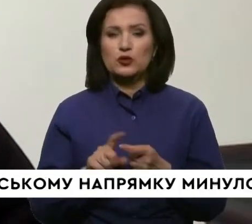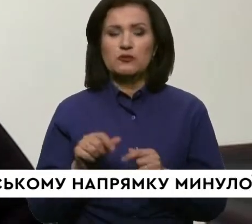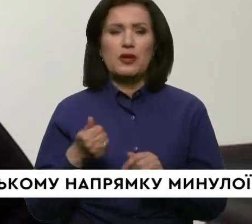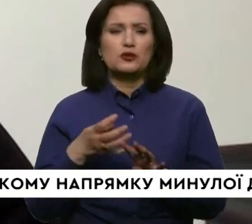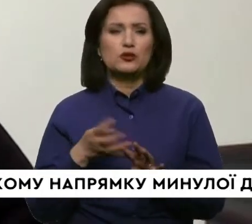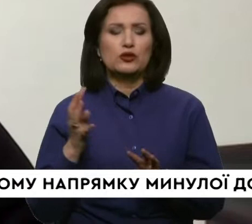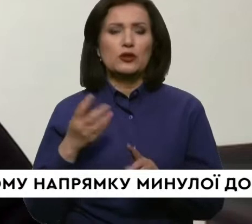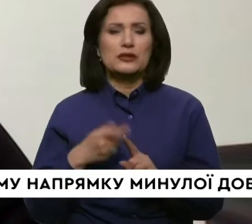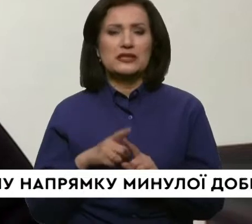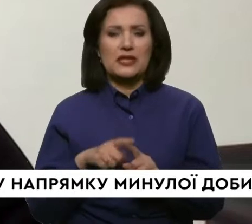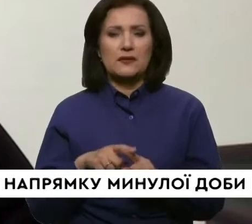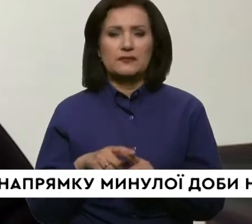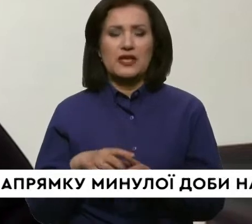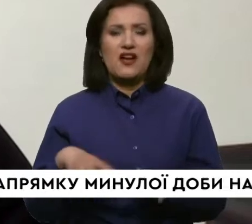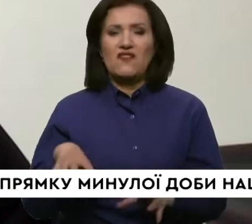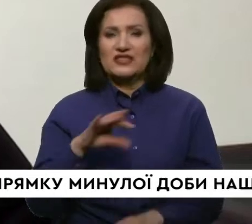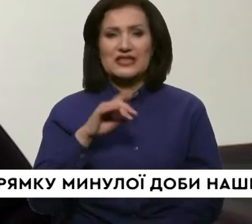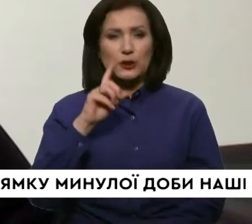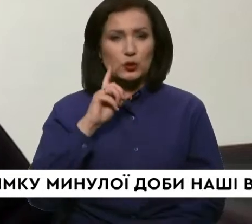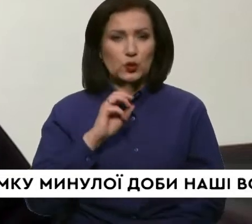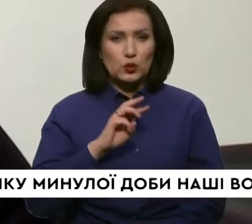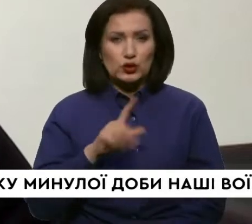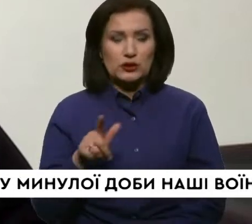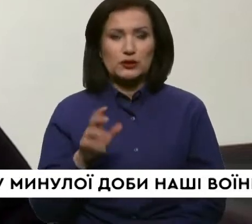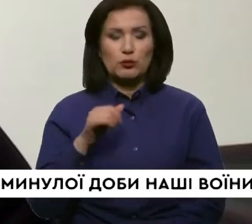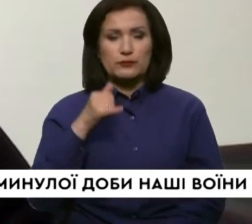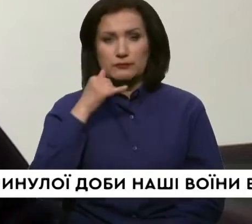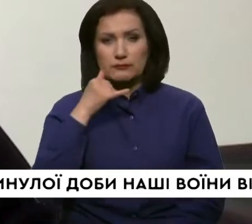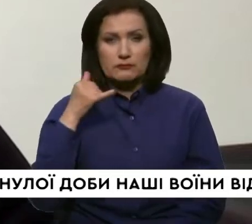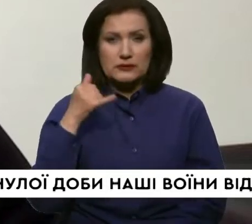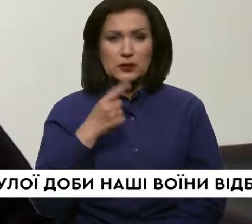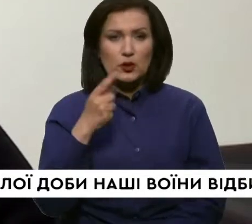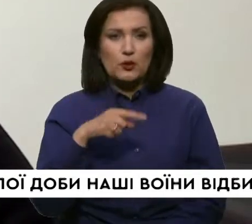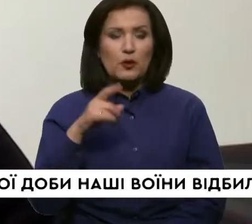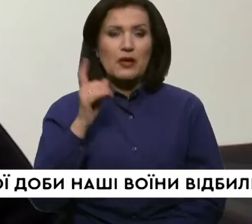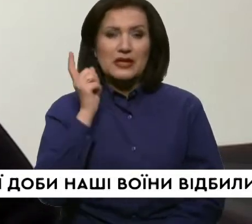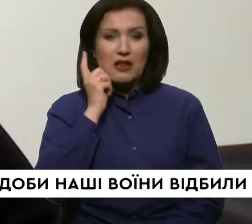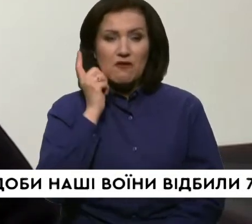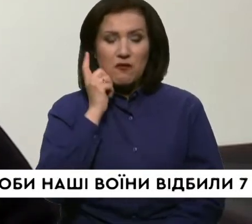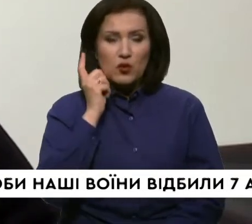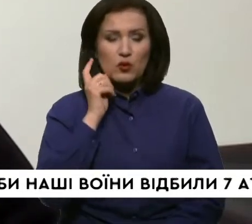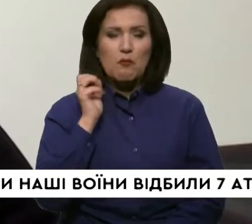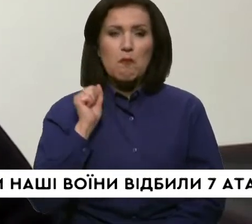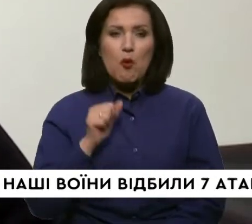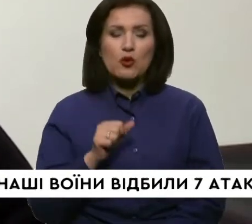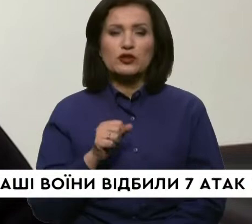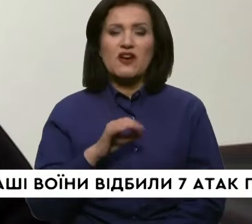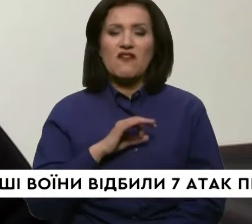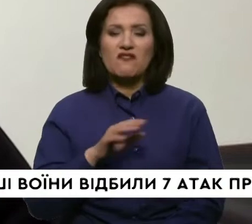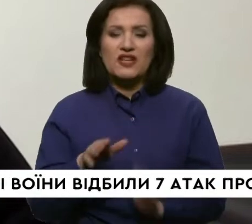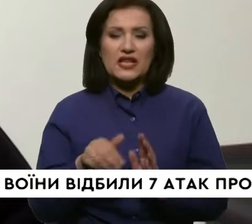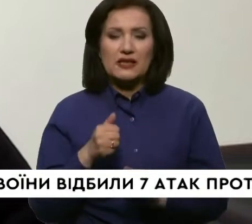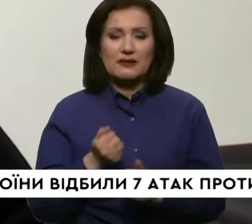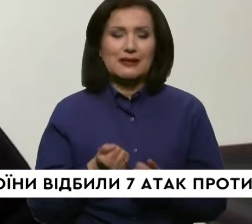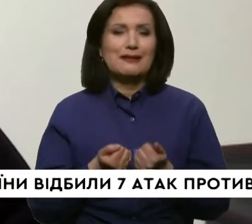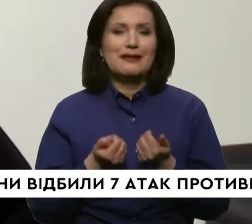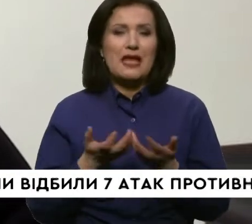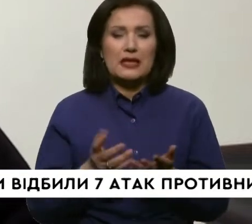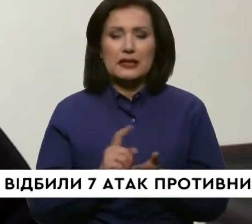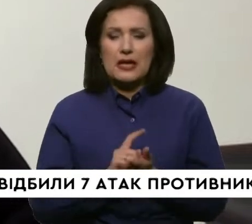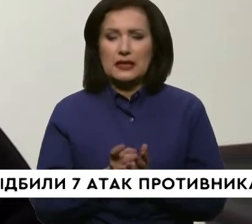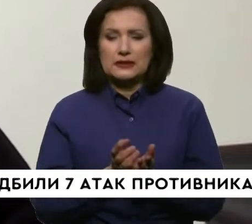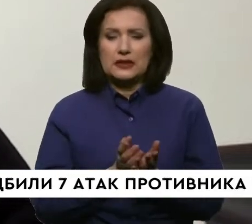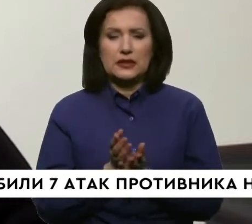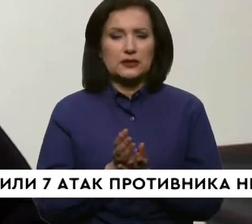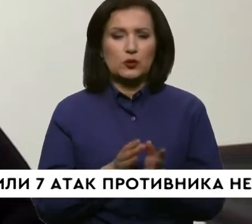першу чергу, це зручність, тому що можна, зателефонувавши за одним номером телефону, можна викликати декілька